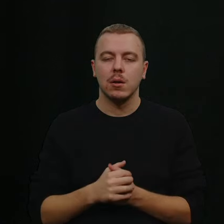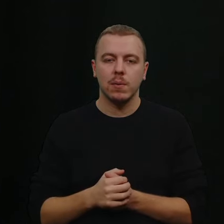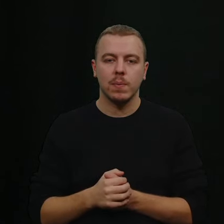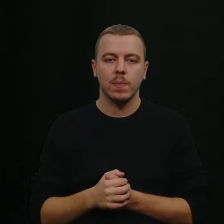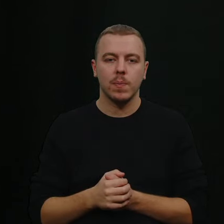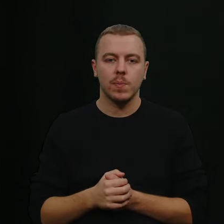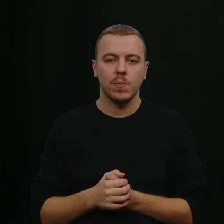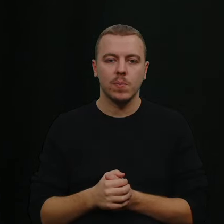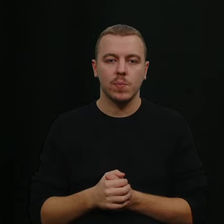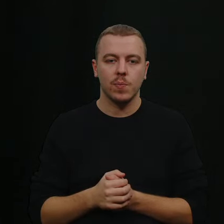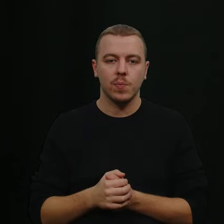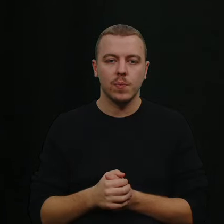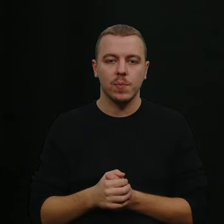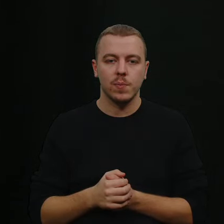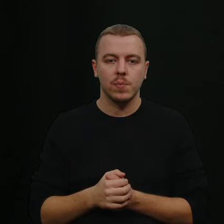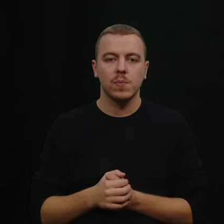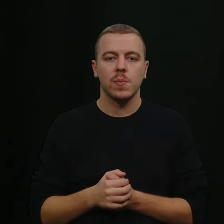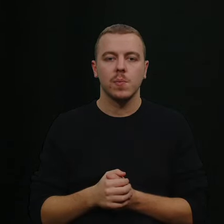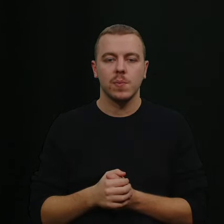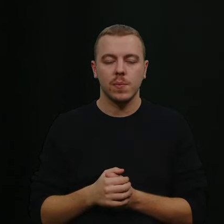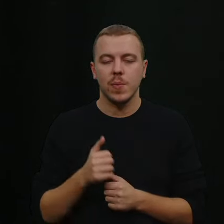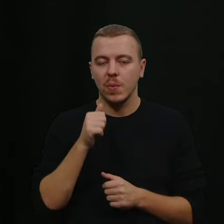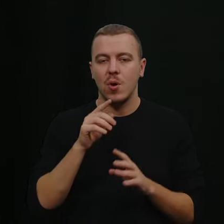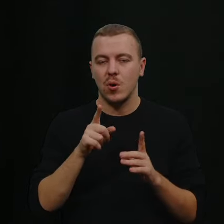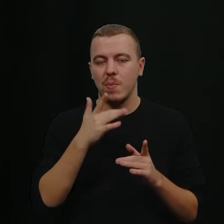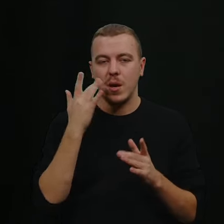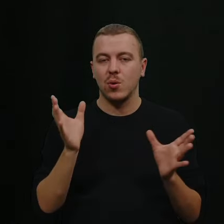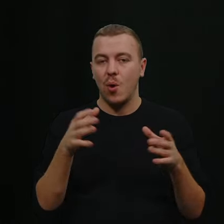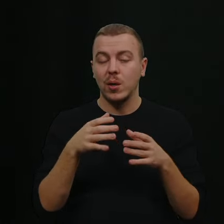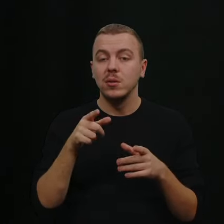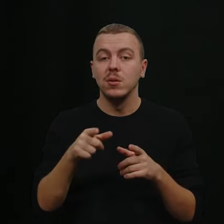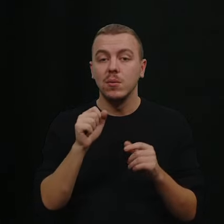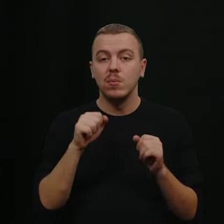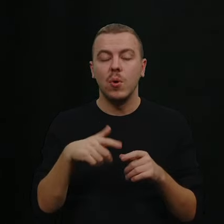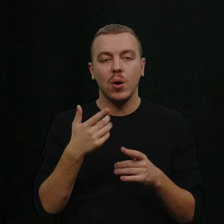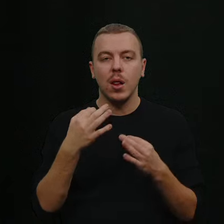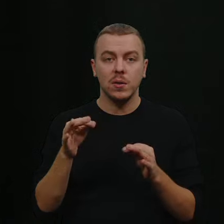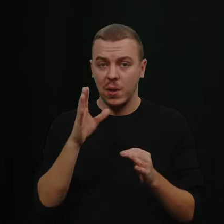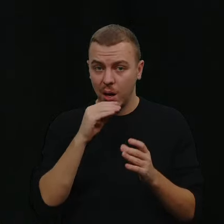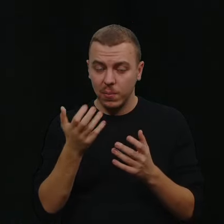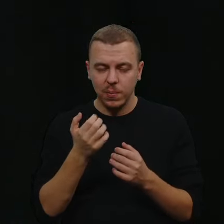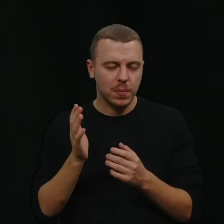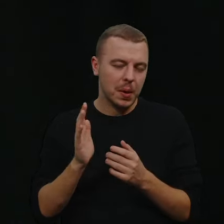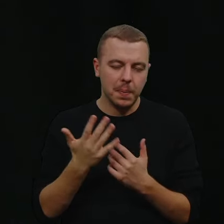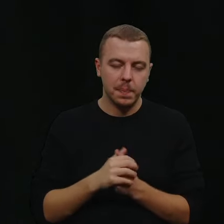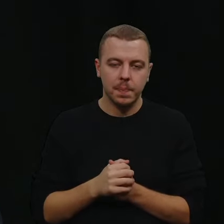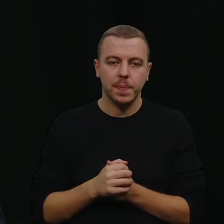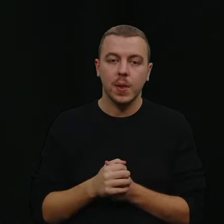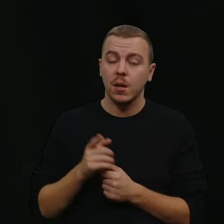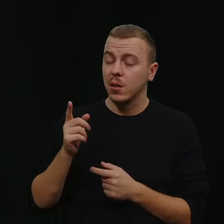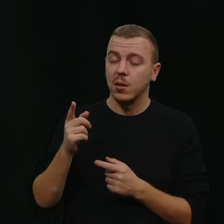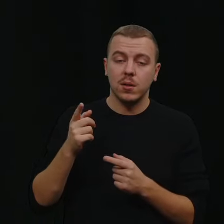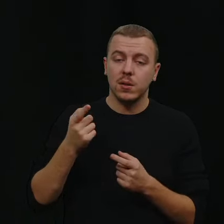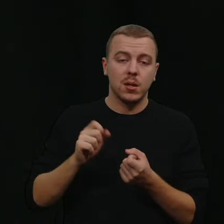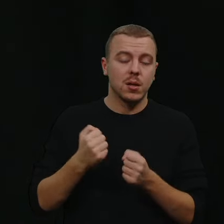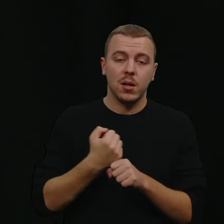taip sakant, tie, kurie būrė šiandien tą galimą būsimą koaliciją? Kokia turi manevro laisvę žiūrinti tuos? Čia labai svarbu, kaip mes